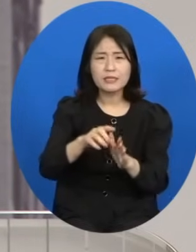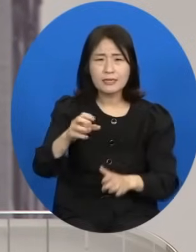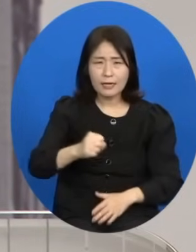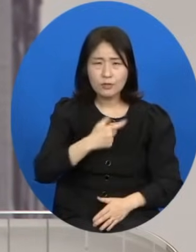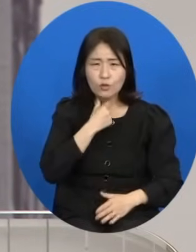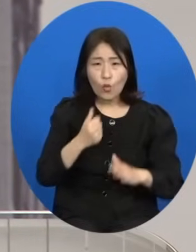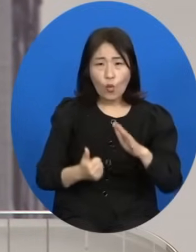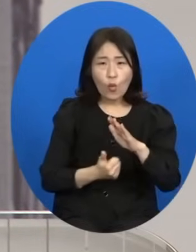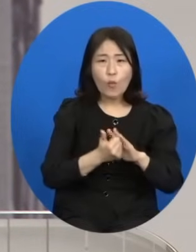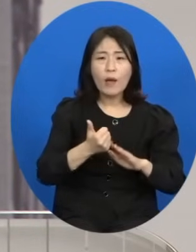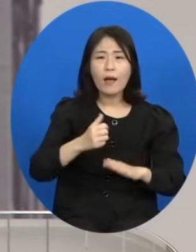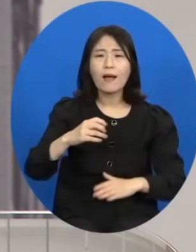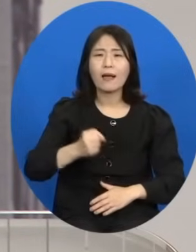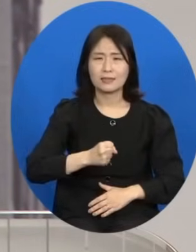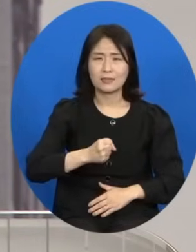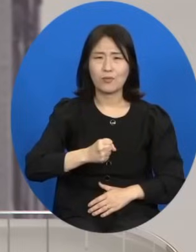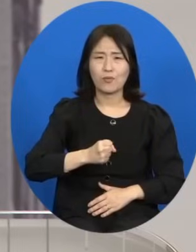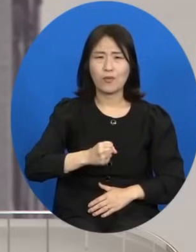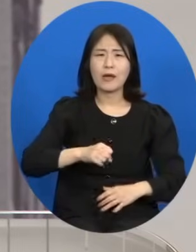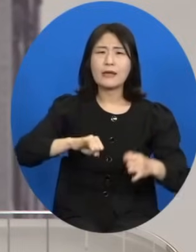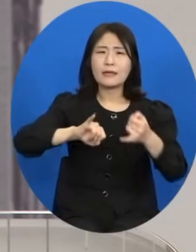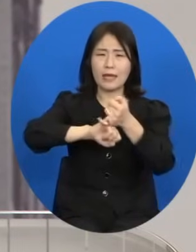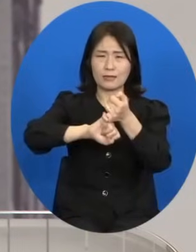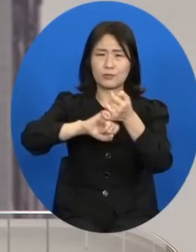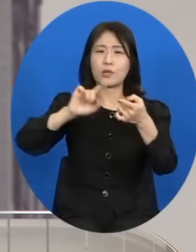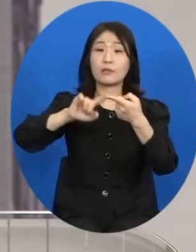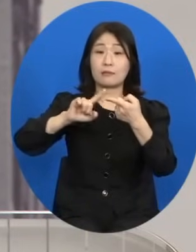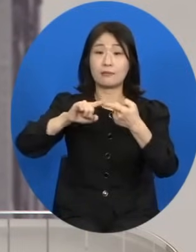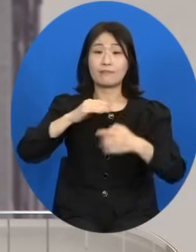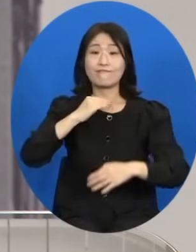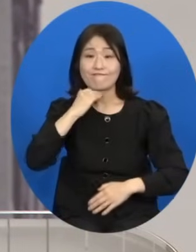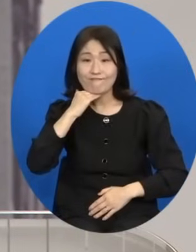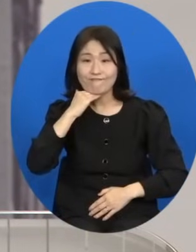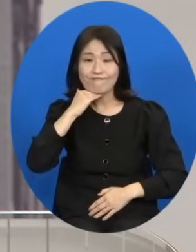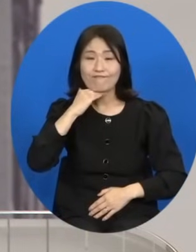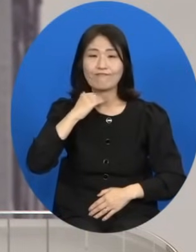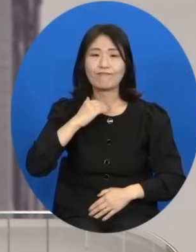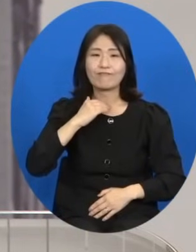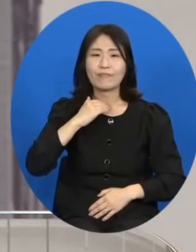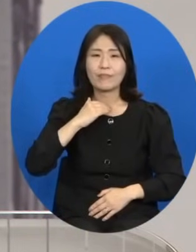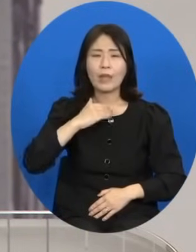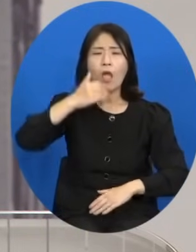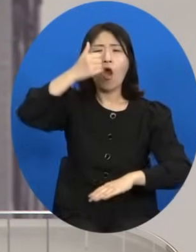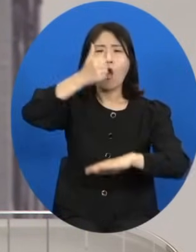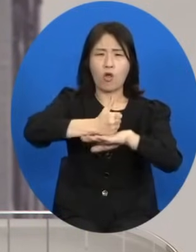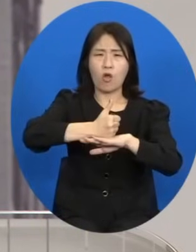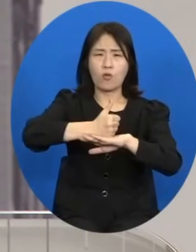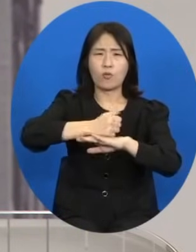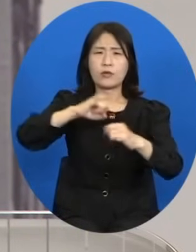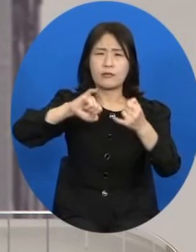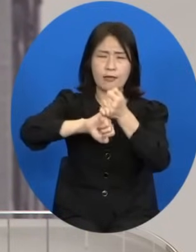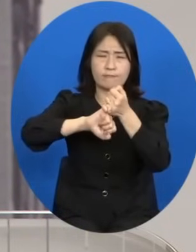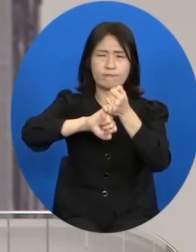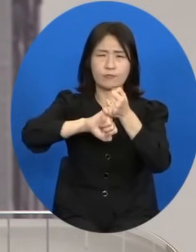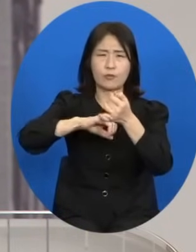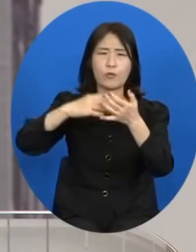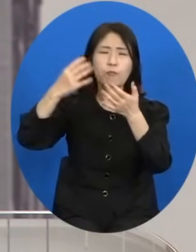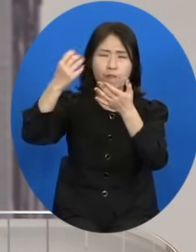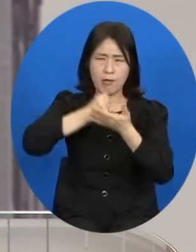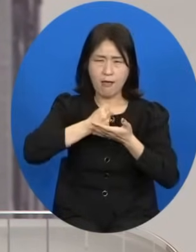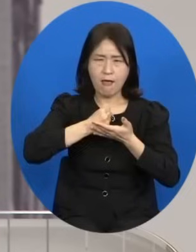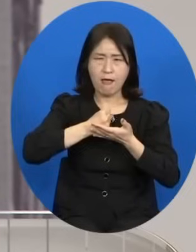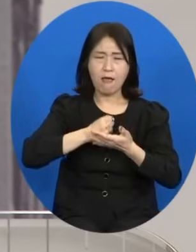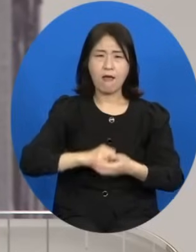하나님이 약속하셨으니 기다렸다는 거 그리고 결국 그 약속을 얻게 되었다는 것이죠 아